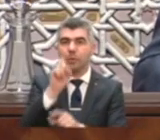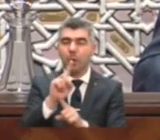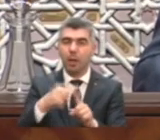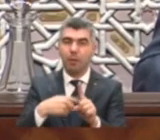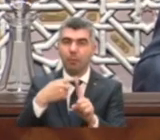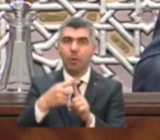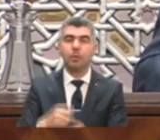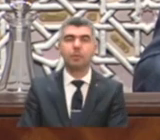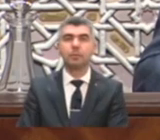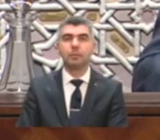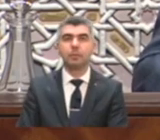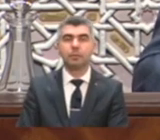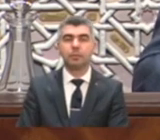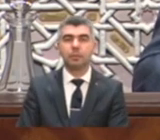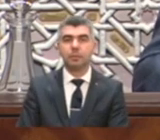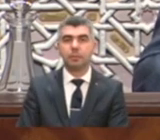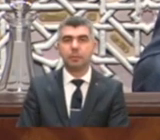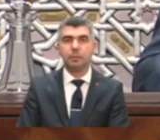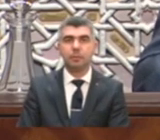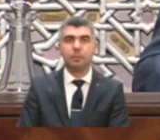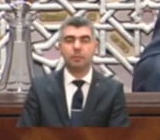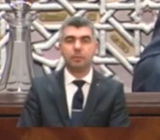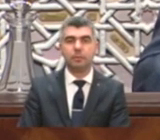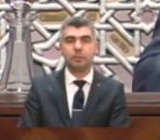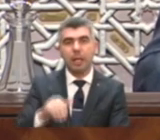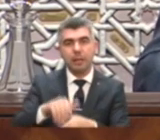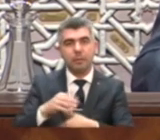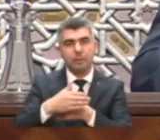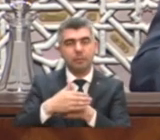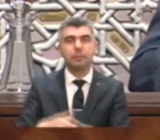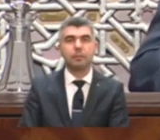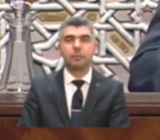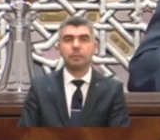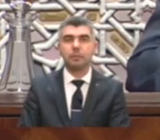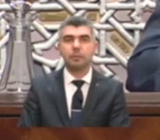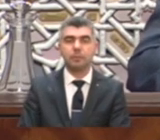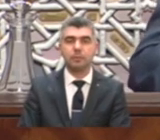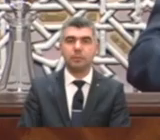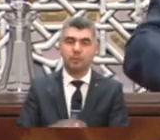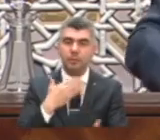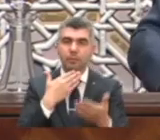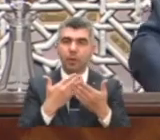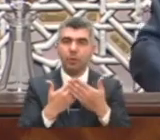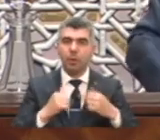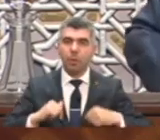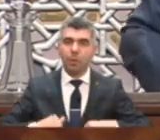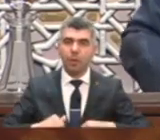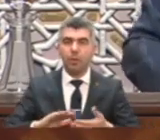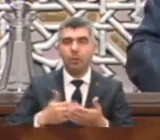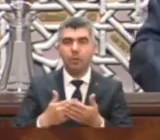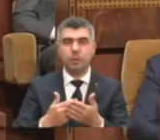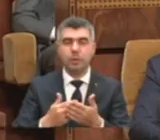السيدة النائبة المحترمة دائما عن فريق التجمع للتعقيب. شكرا سيدة الوزيرة على هذه